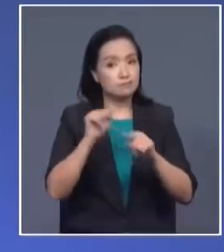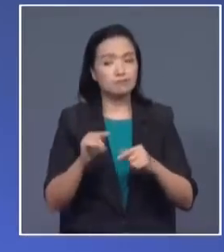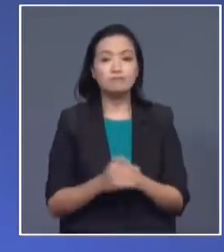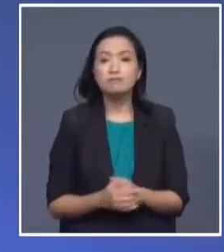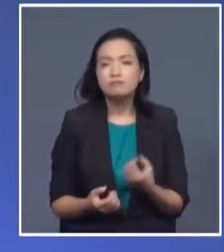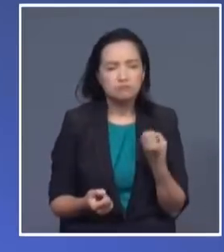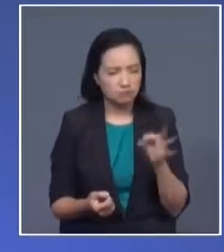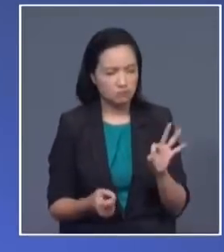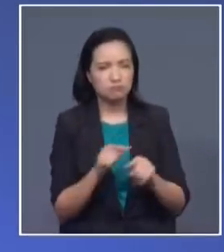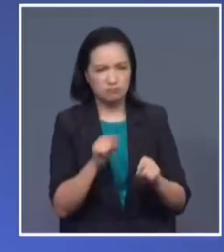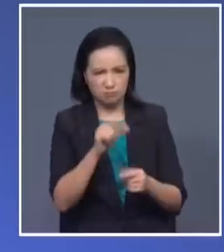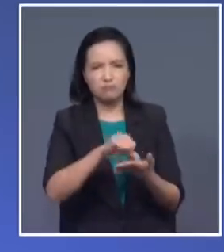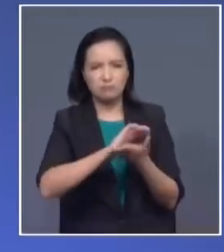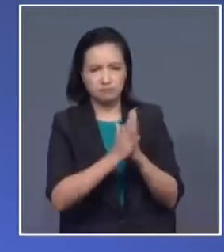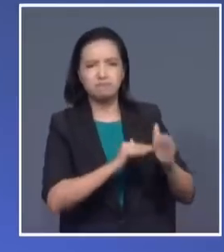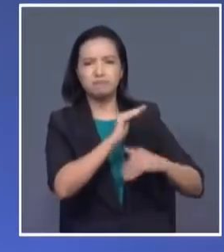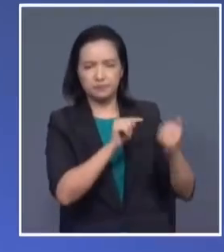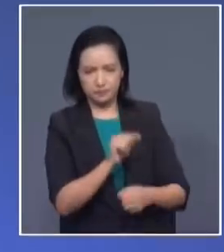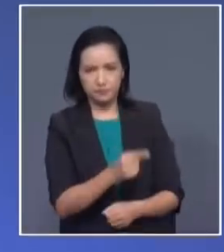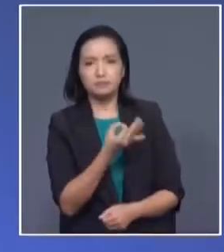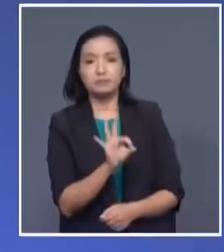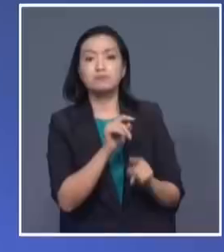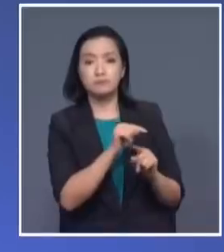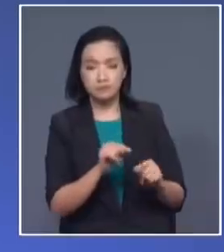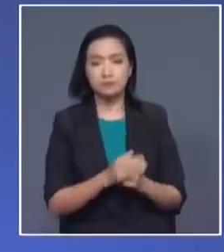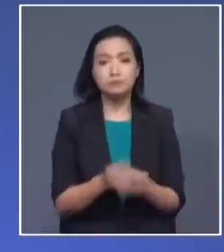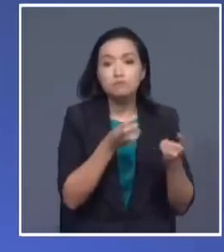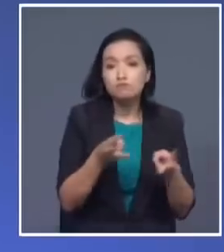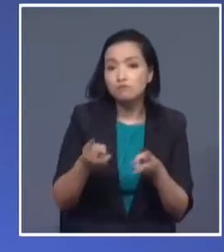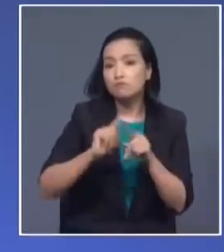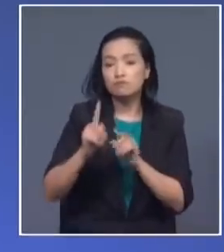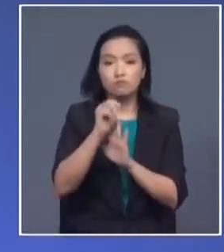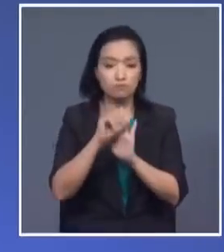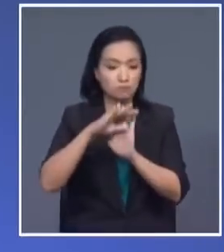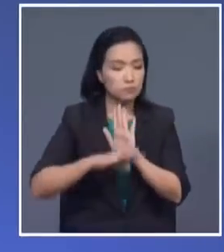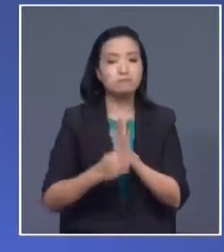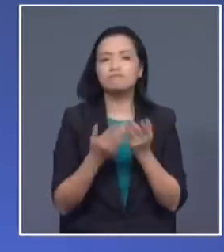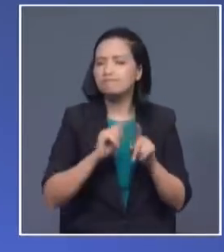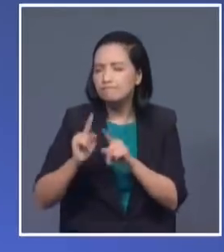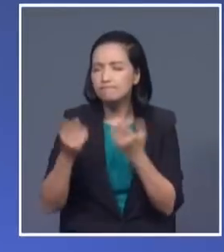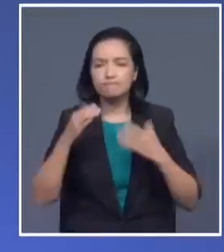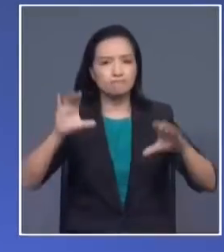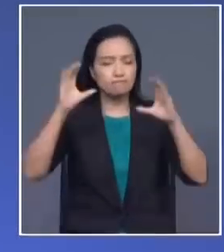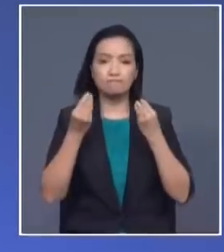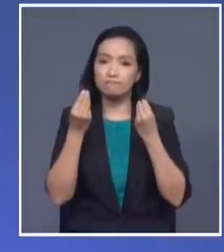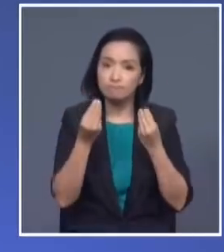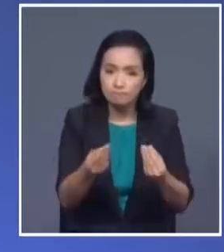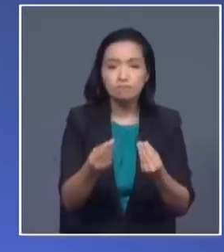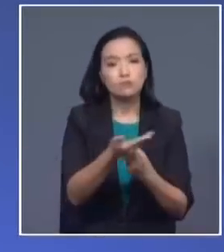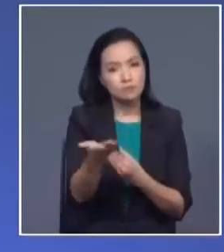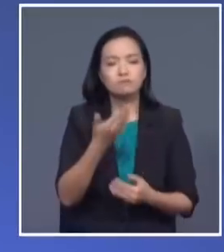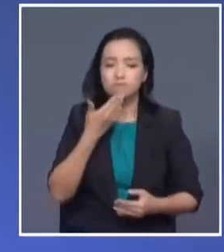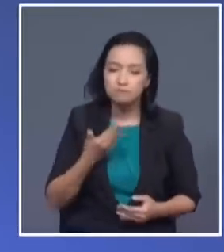ยละ19ที่ต้องรับการปรับปรุงต่อไปอย่างไรก็ตามทุกมาตรการทุกนโยบายรัฐบาลก็มุ่งเน้นการสร้างกลไกสร้างความ